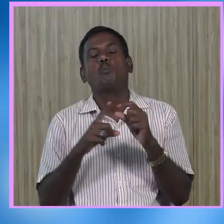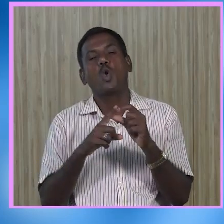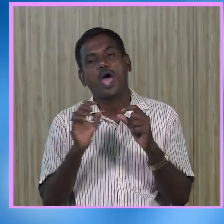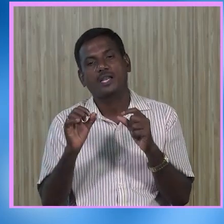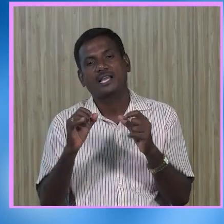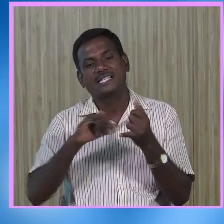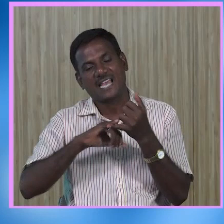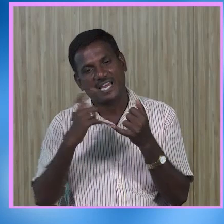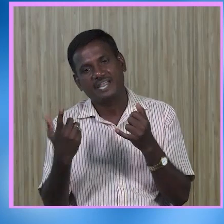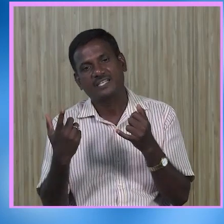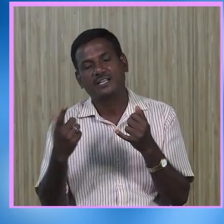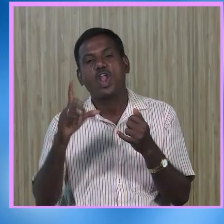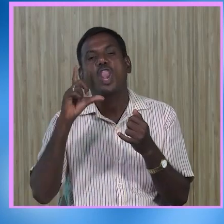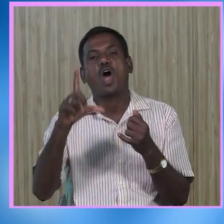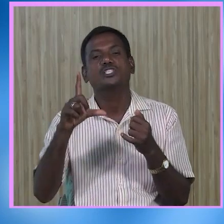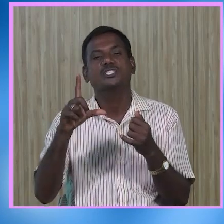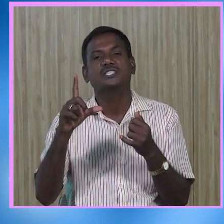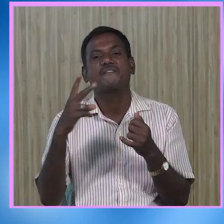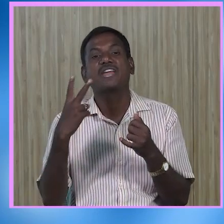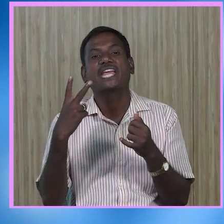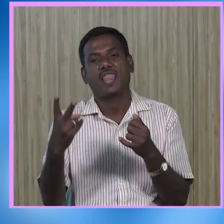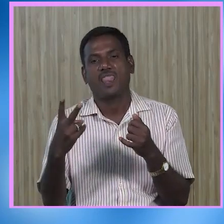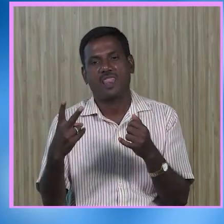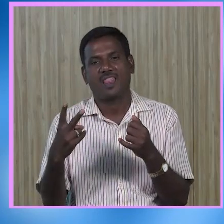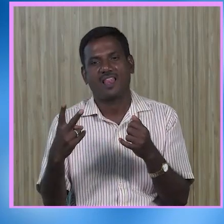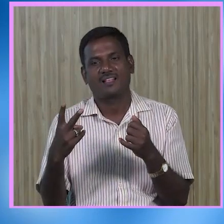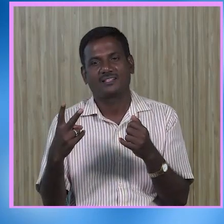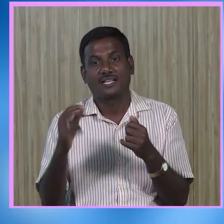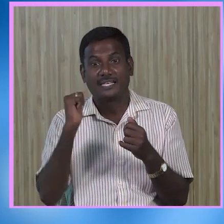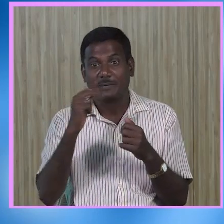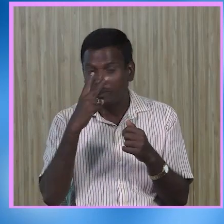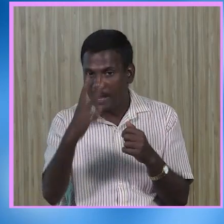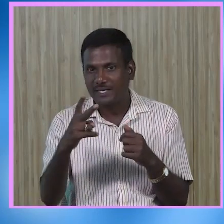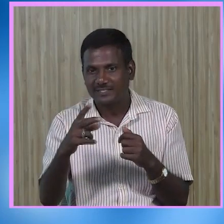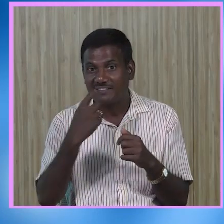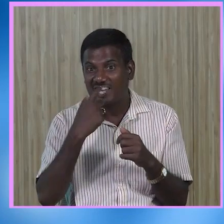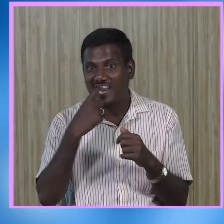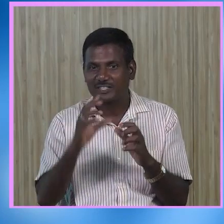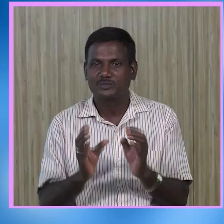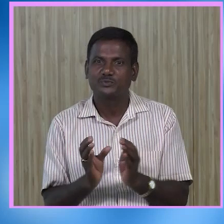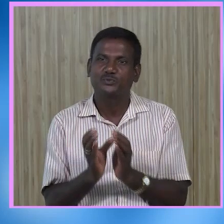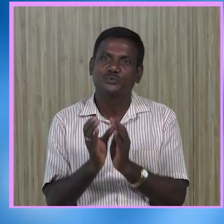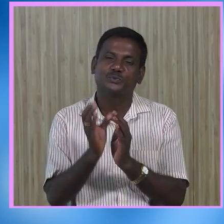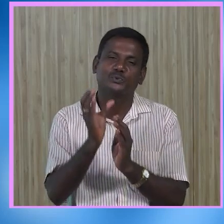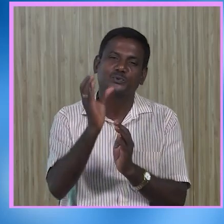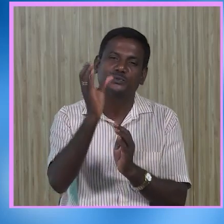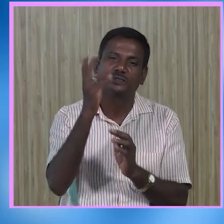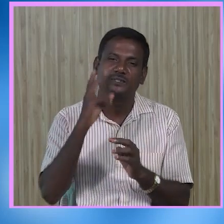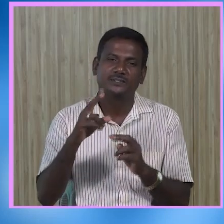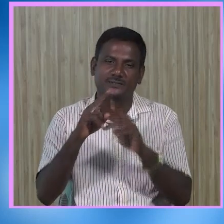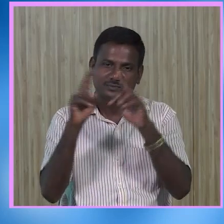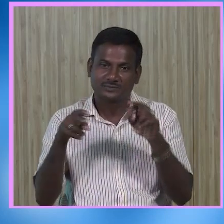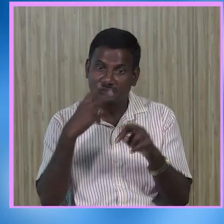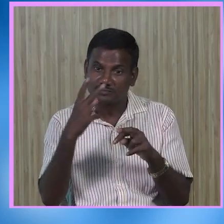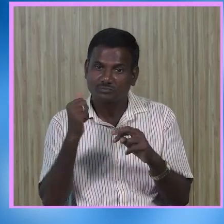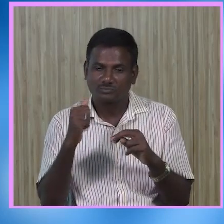சேட்டிலைட் லான்ச் வெஹிக்கிள். அது எப்படி இருக்கும், இந்த படத்தை பாருங்க. இந்த படம் எப்படி